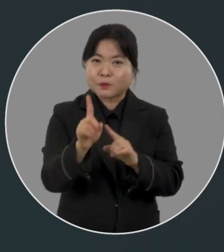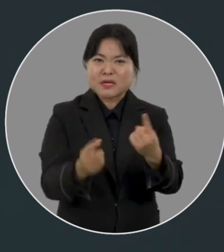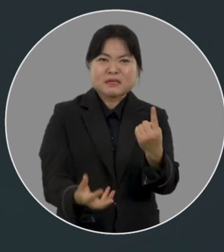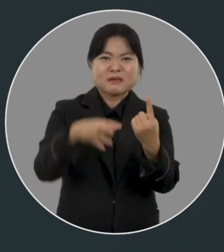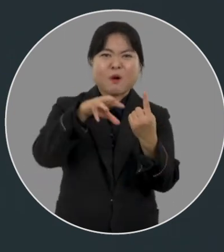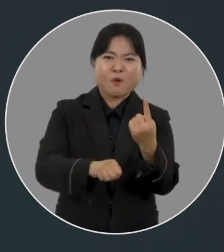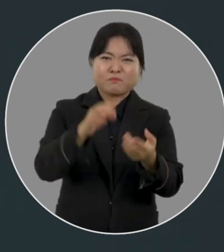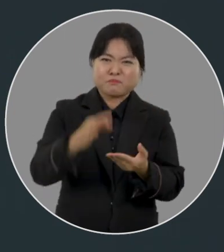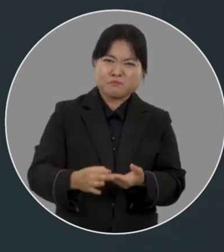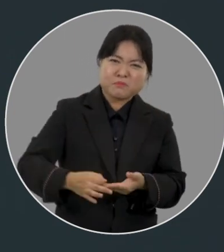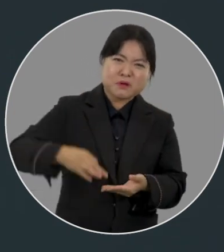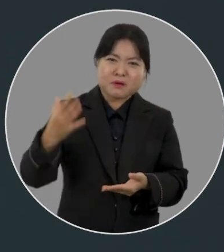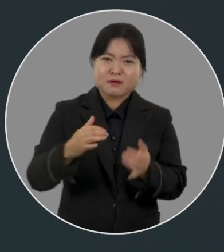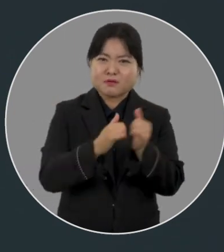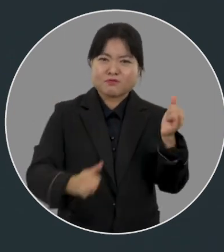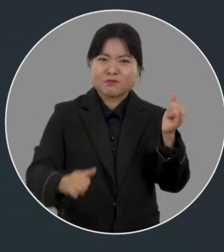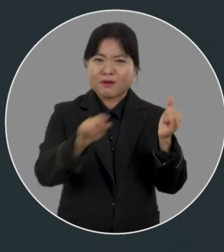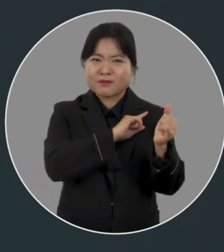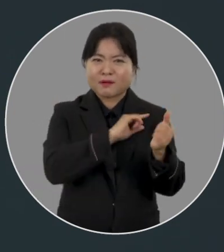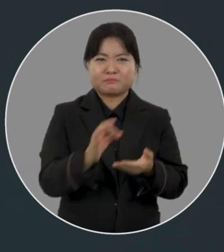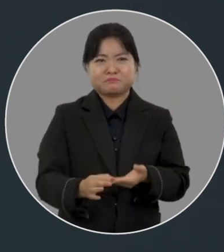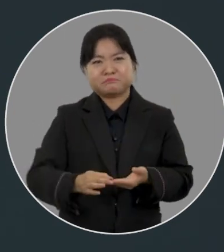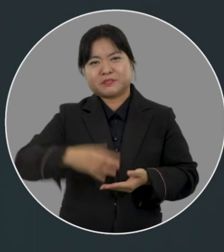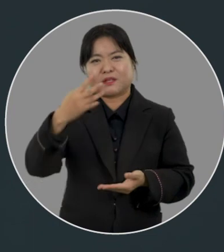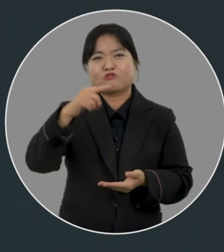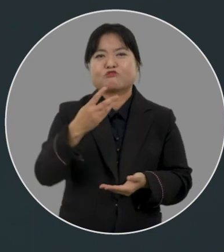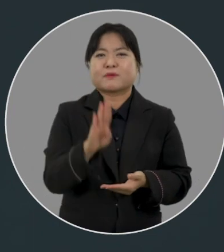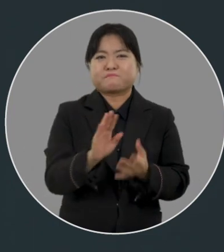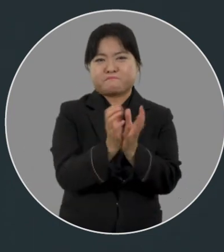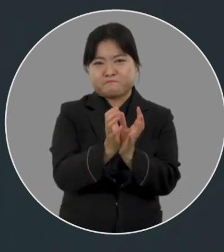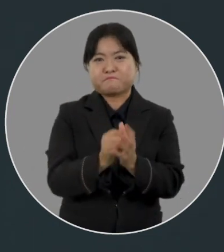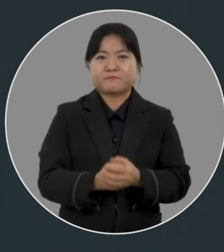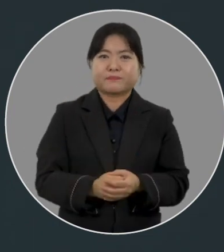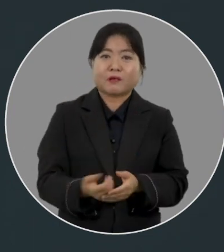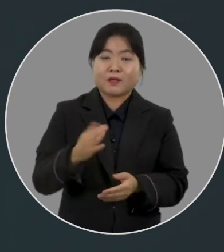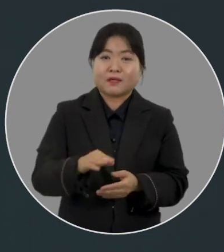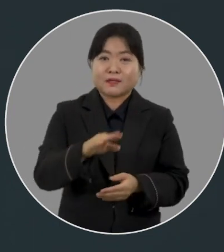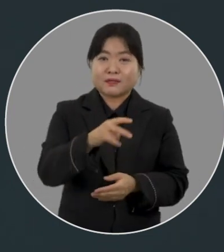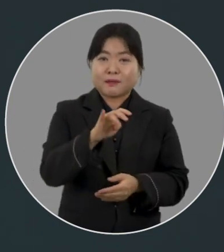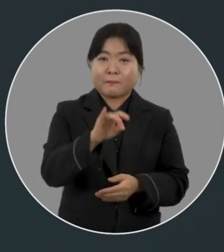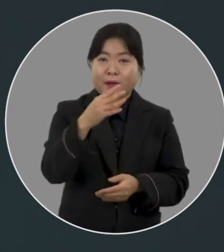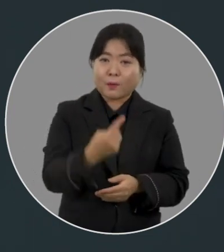원을 호가했던 인류 역사상 가장 비싼 튤립이기도 합니다. 그런데 이